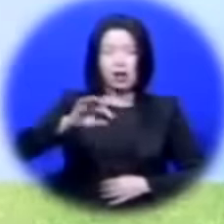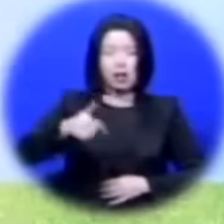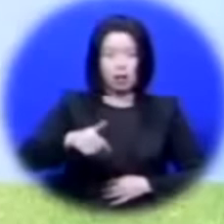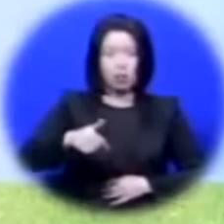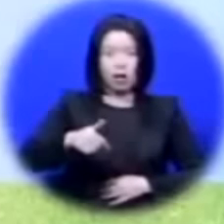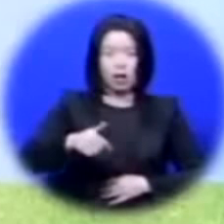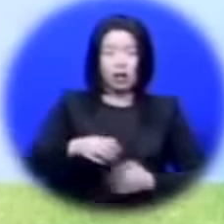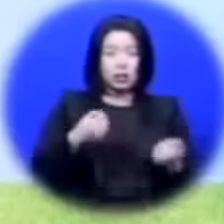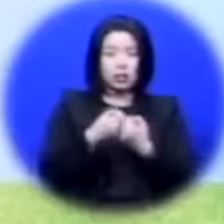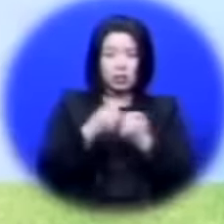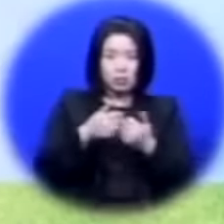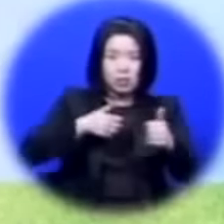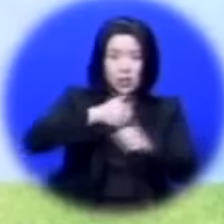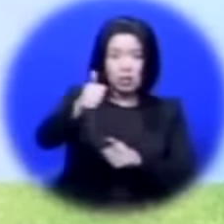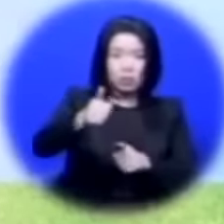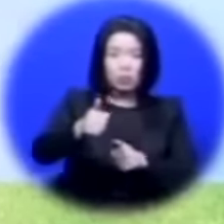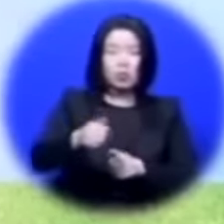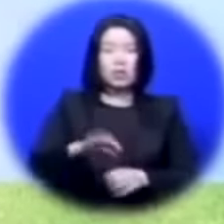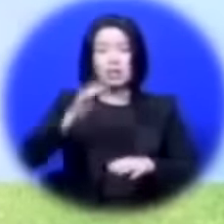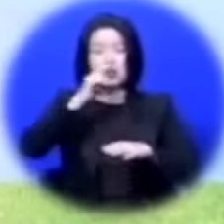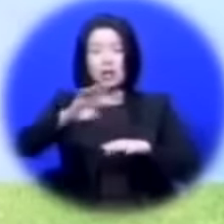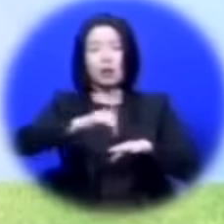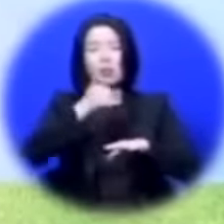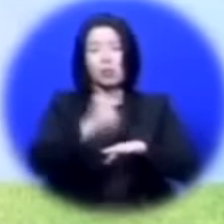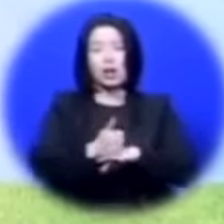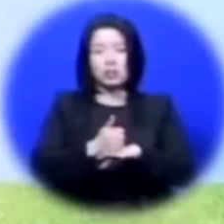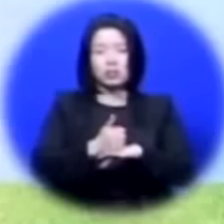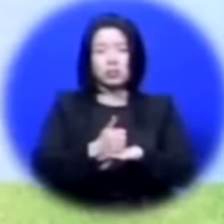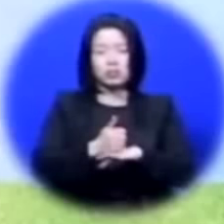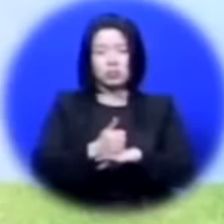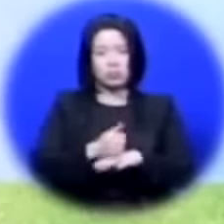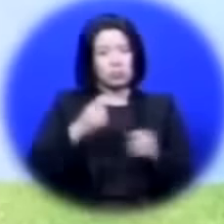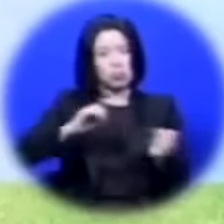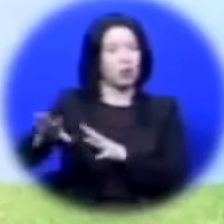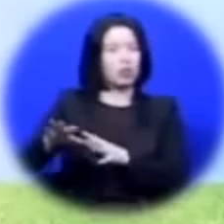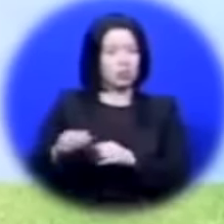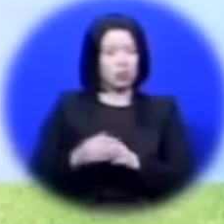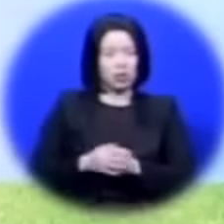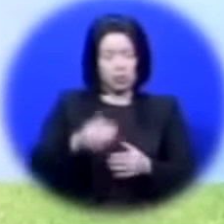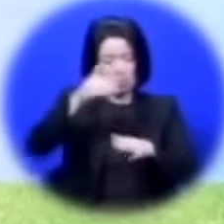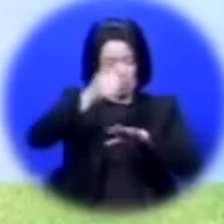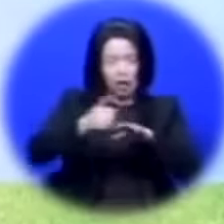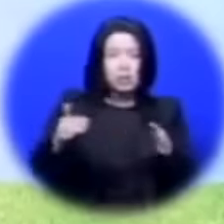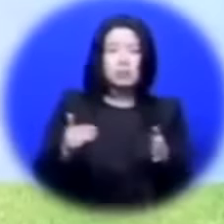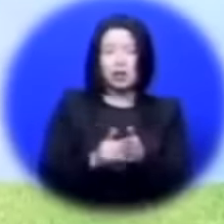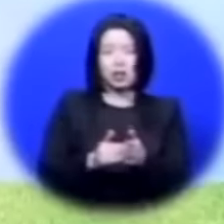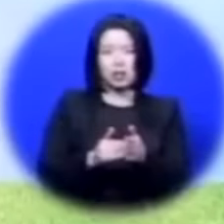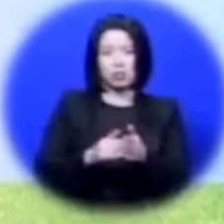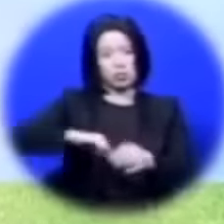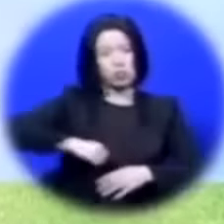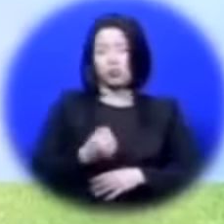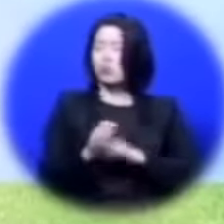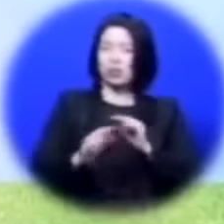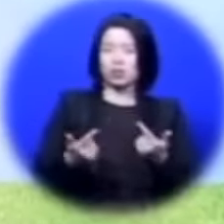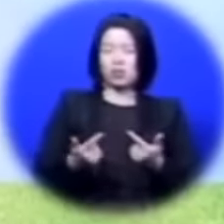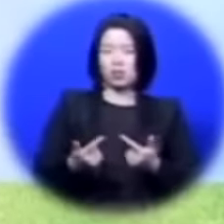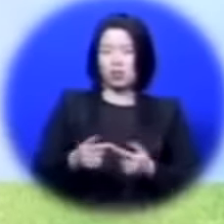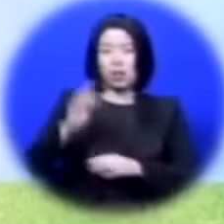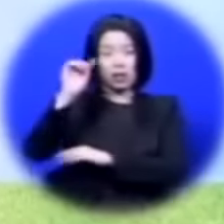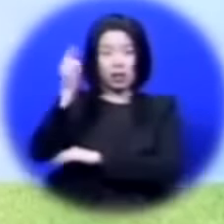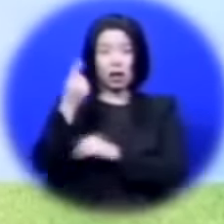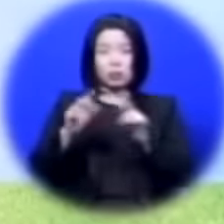버림을 받습니다 끝까지 하나님께 순종 안 했으니까 다윗도 지금 비슷한 위혹 빠지고